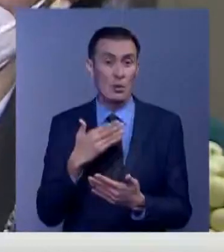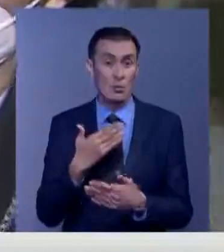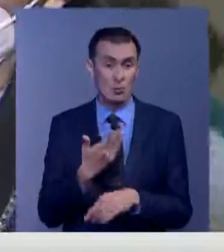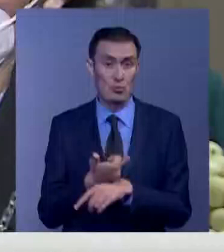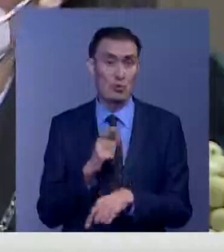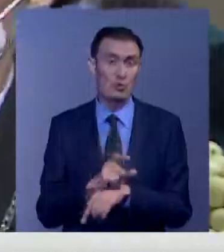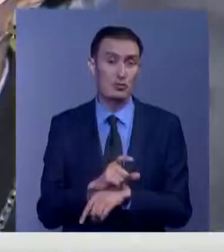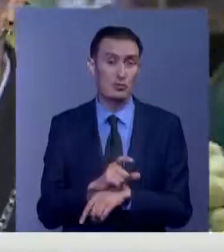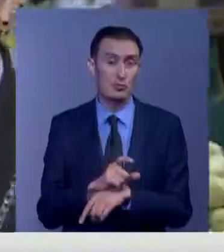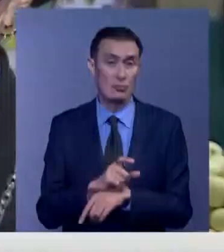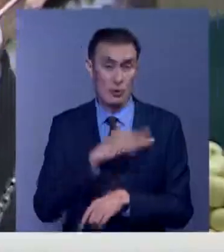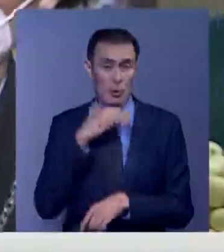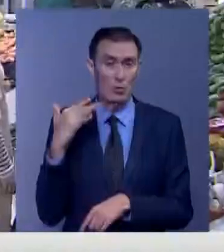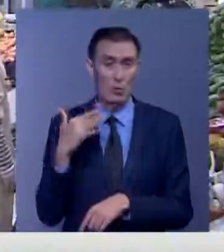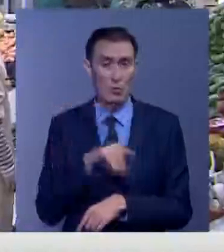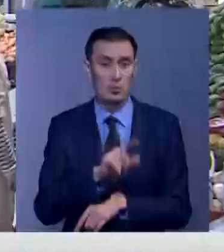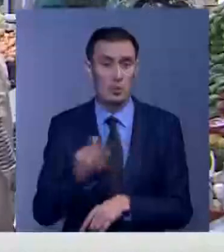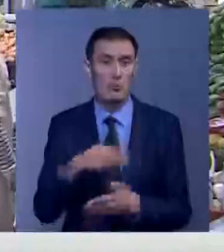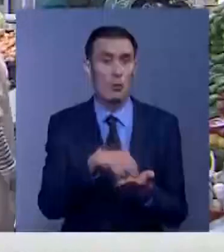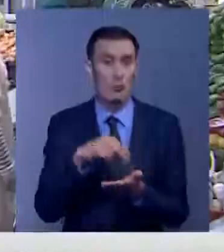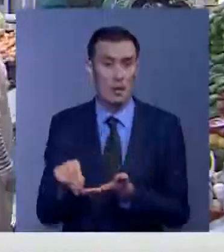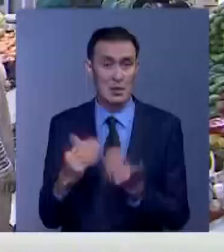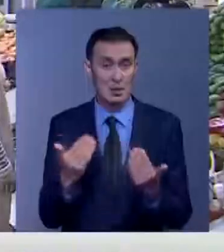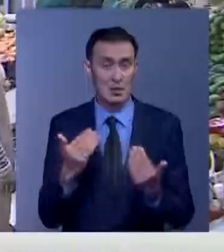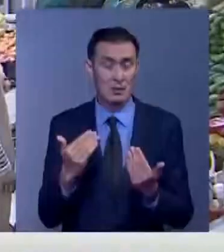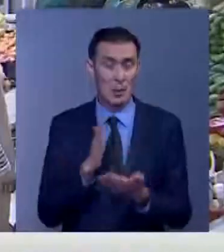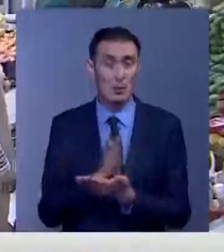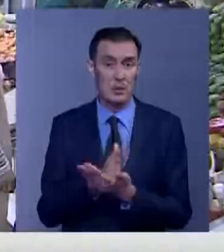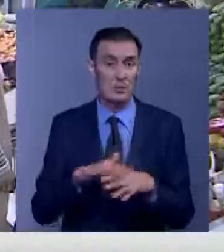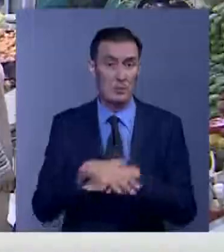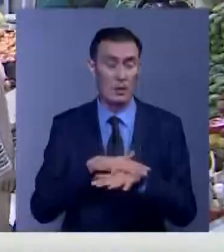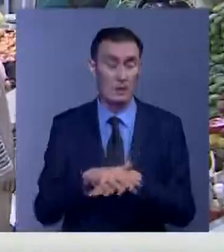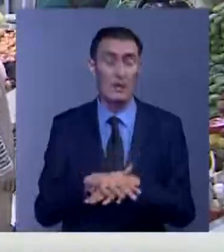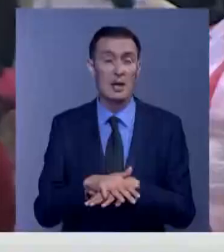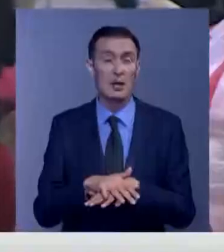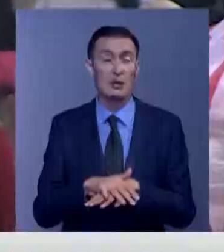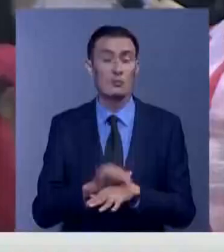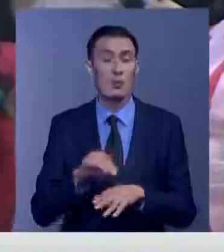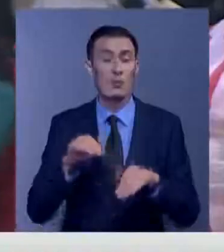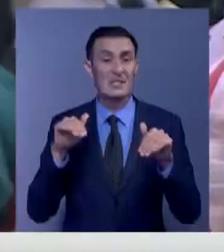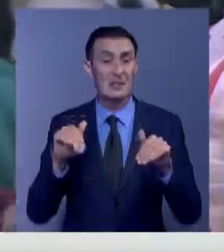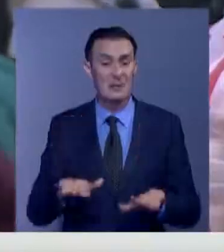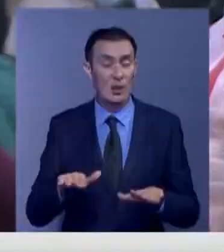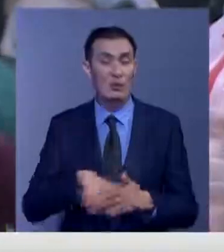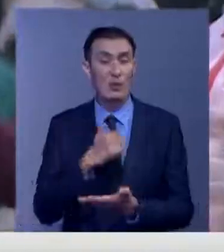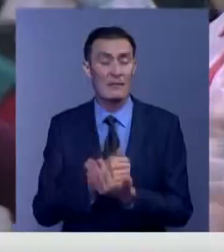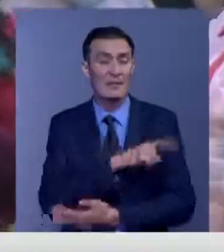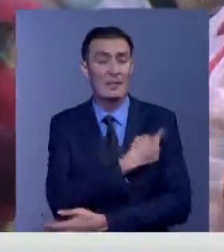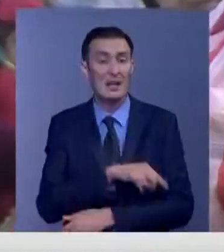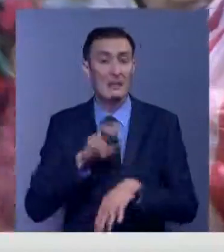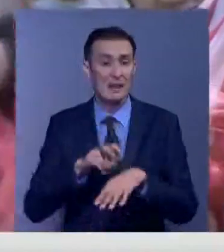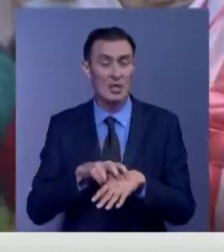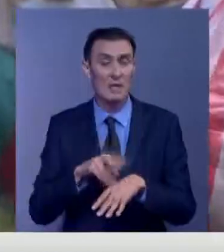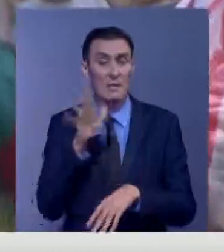достаточно большое количество покупателей. По постановлению главного санитарного врача города Нур-Султан, в